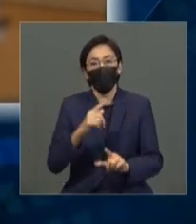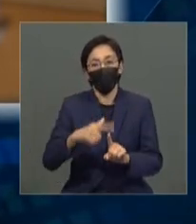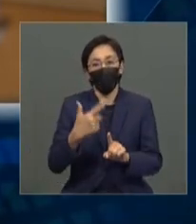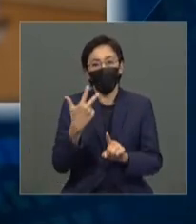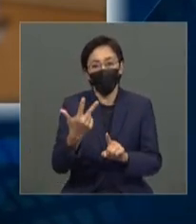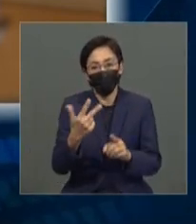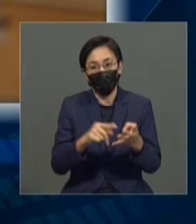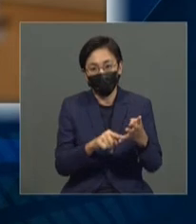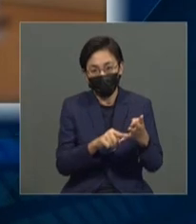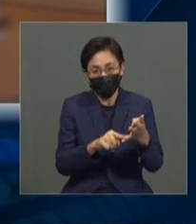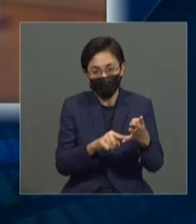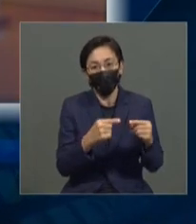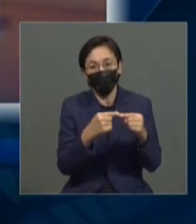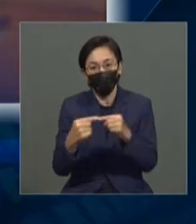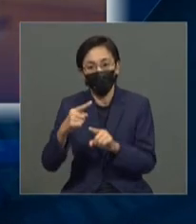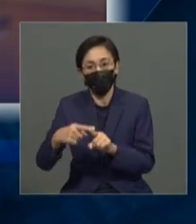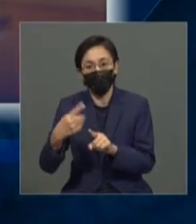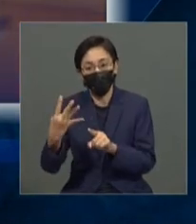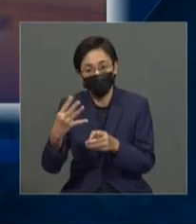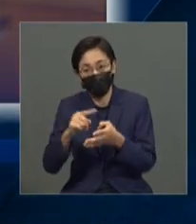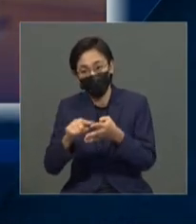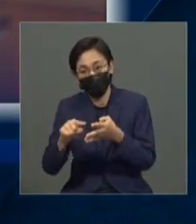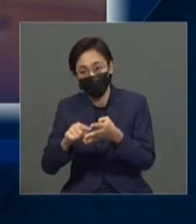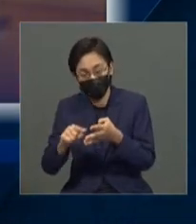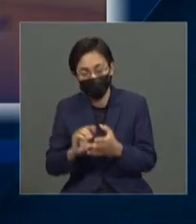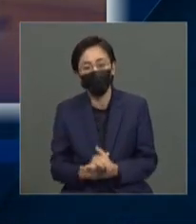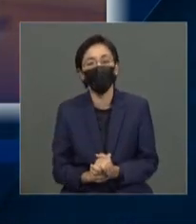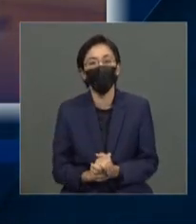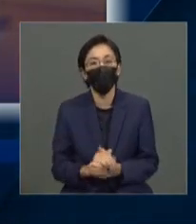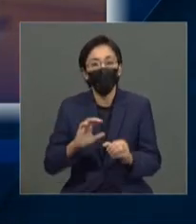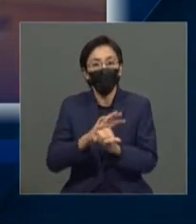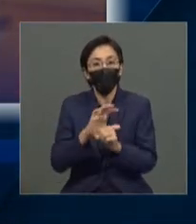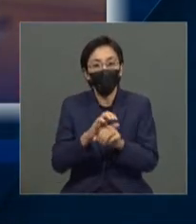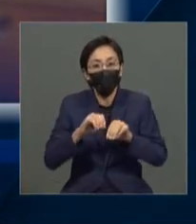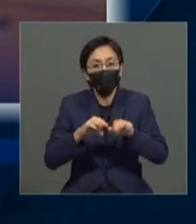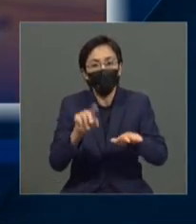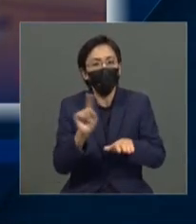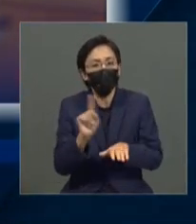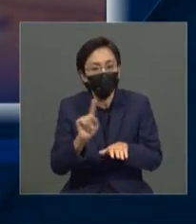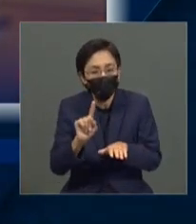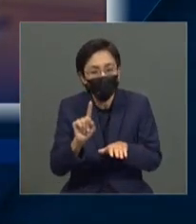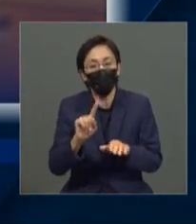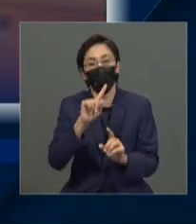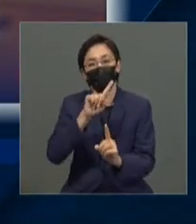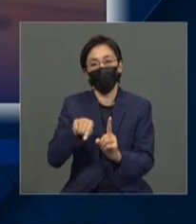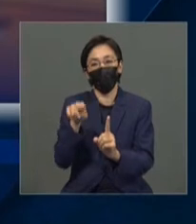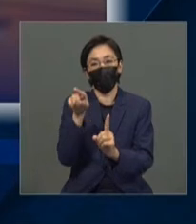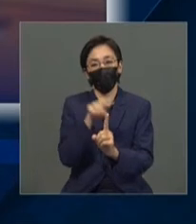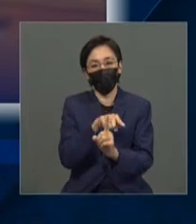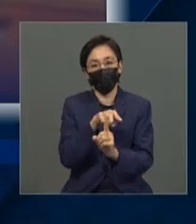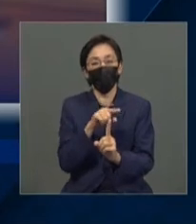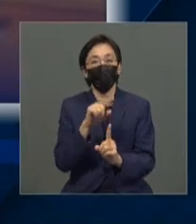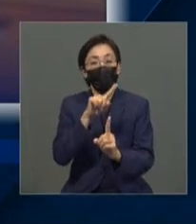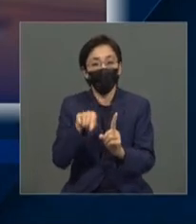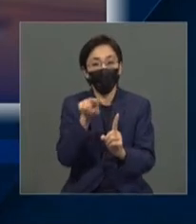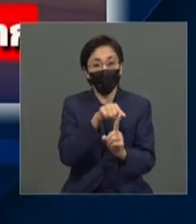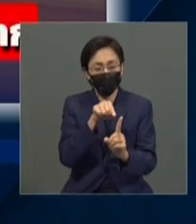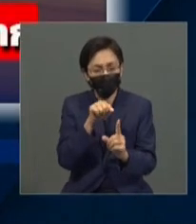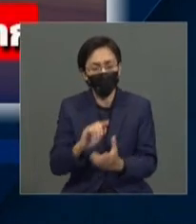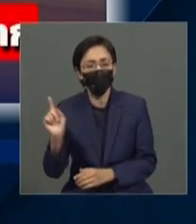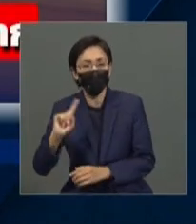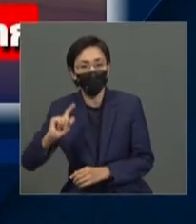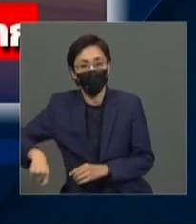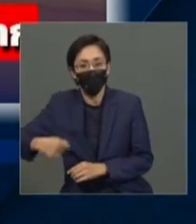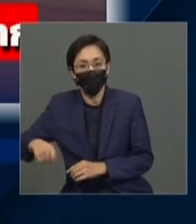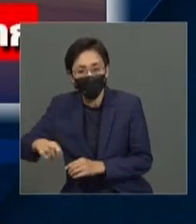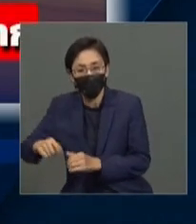นาต่อเมษาสายพันธุ์นี้เป็นสายพันธุ์อังกฤษสายพันธุ์นี้ได้รับมาจากเขมรปริม